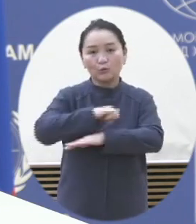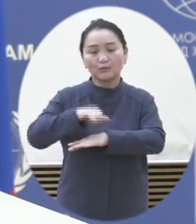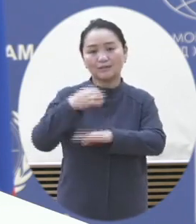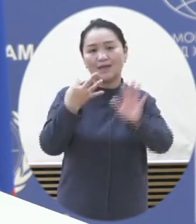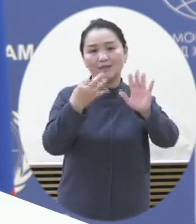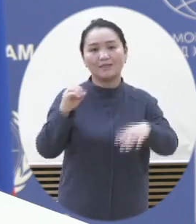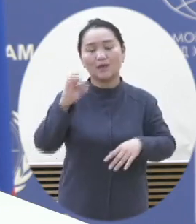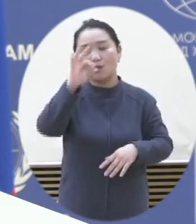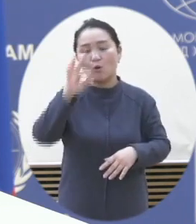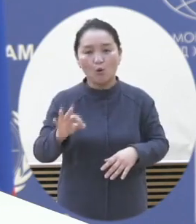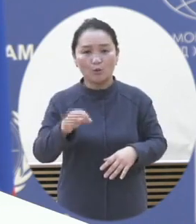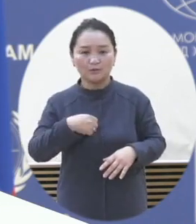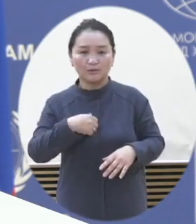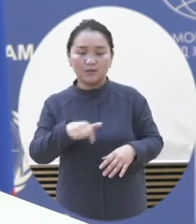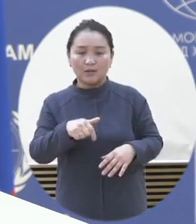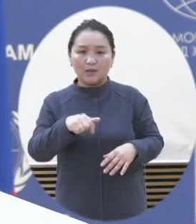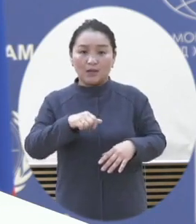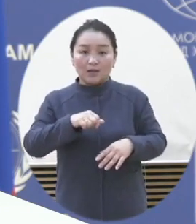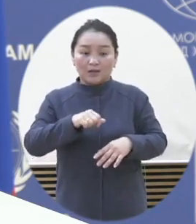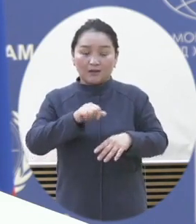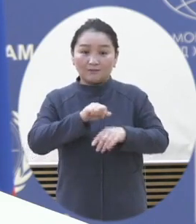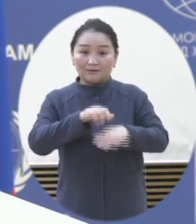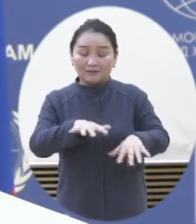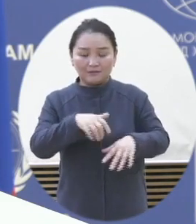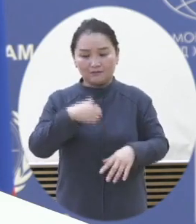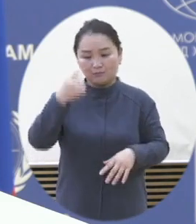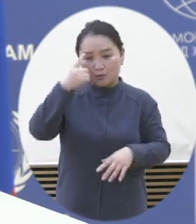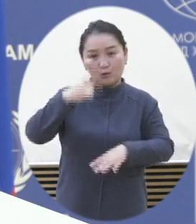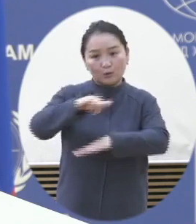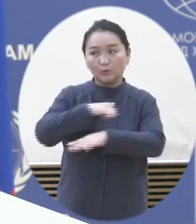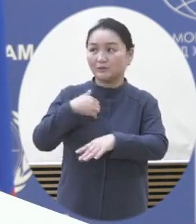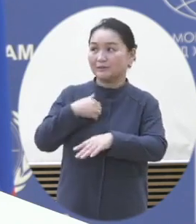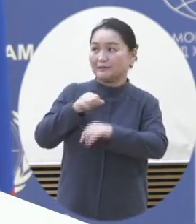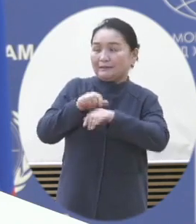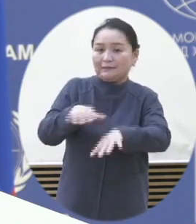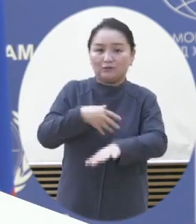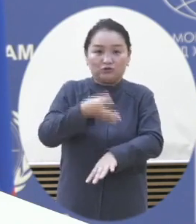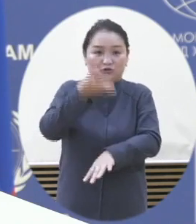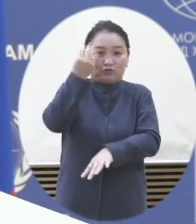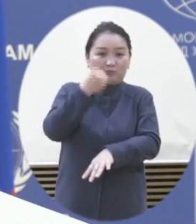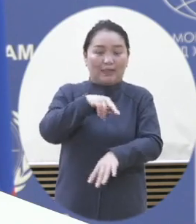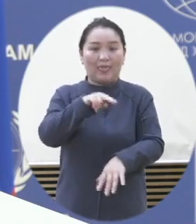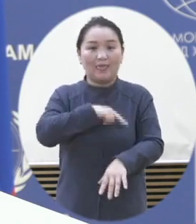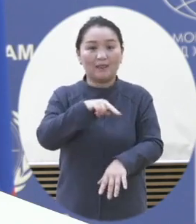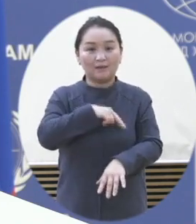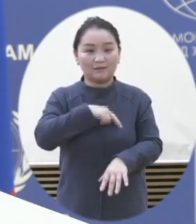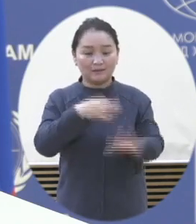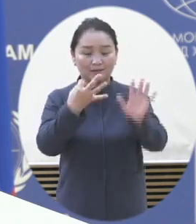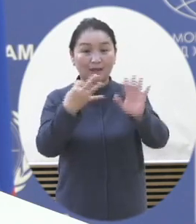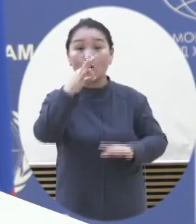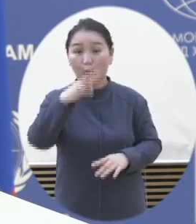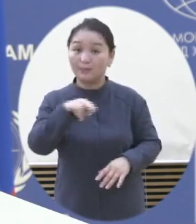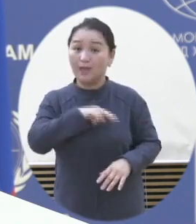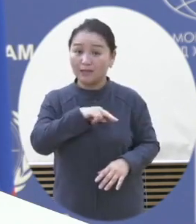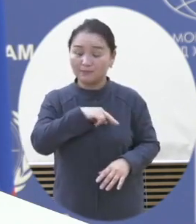одоо үнэхээр одоо энэ коронавирус талбарыг одоо улс орнодоо одоо тархна гэдгээс одоо айж ийна гэж одоо бас үзсэн байгаа. За мөн одоо үрдсэн сэргийлэхийн